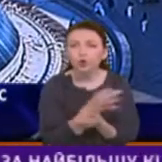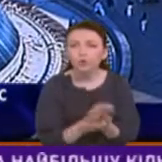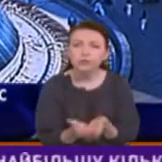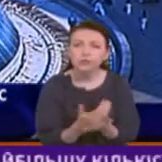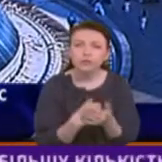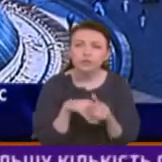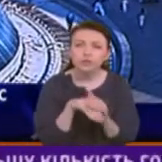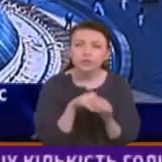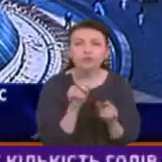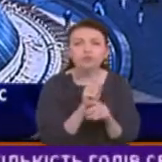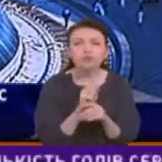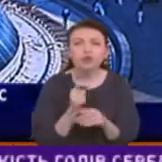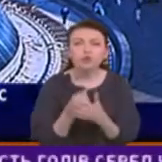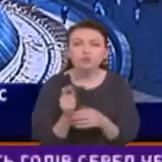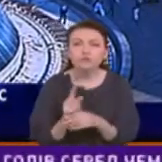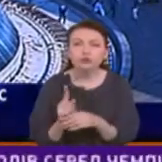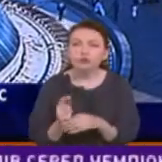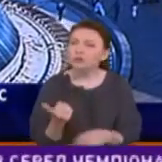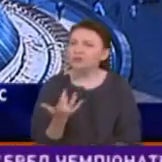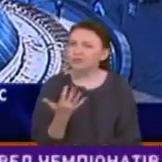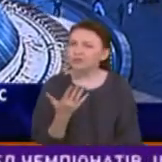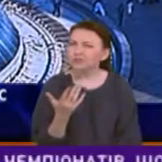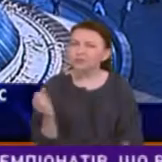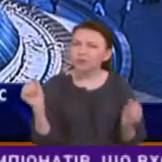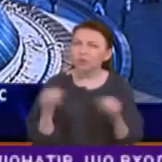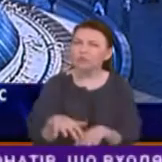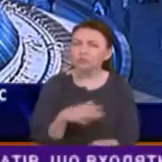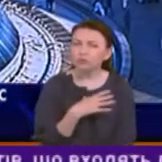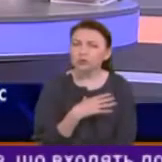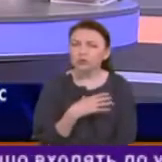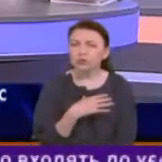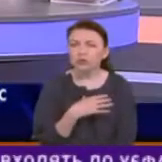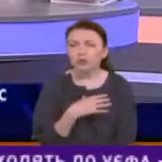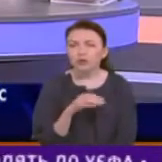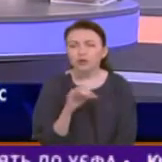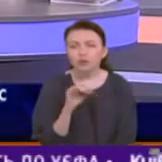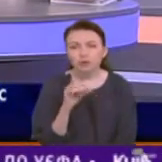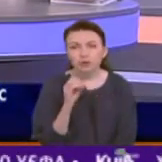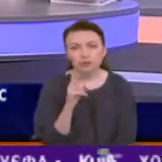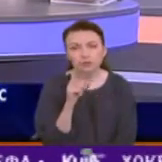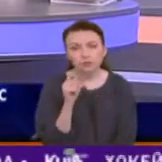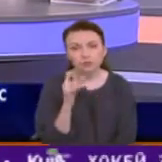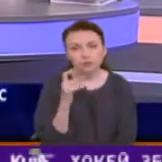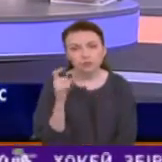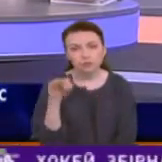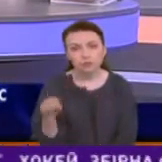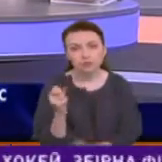Ну, як, свічка до свічки. Скільки, до речі, цих приходів було? Ну, плюс-мінус. Ну, в екзархаті, який був створений 13